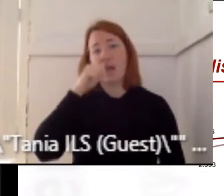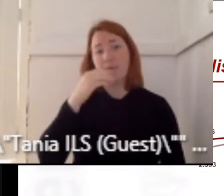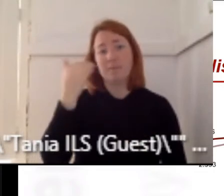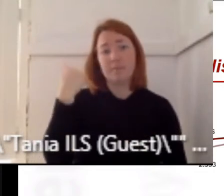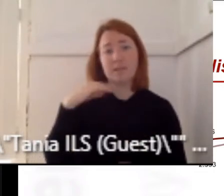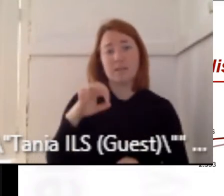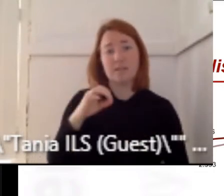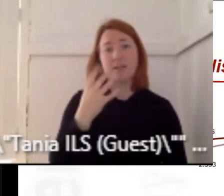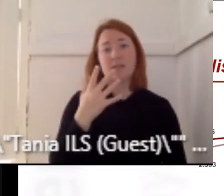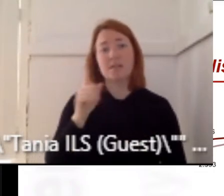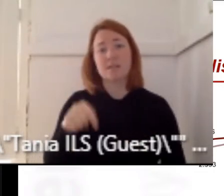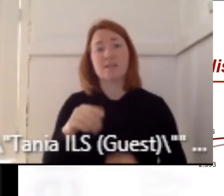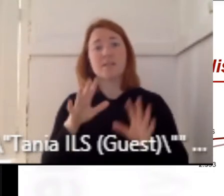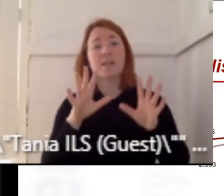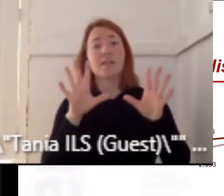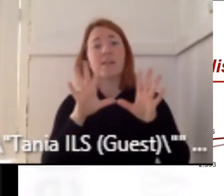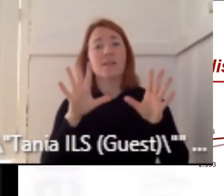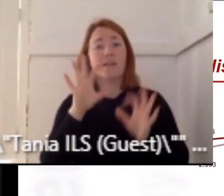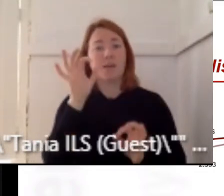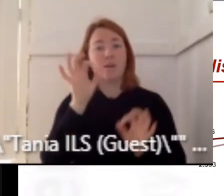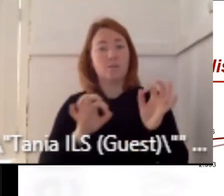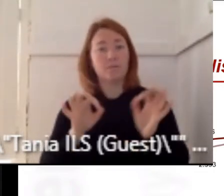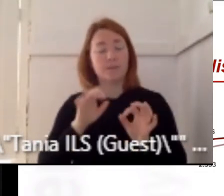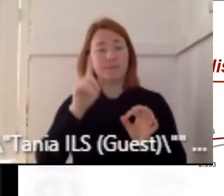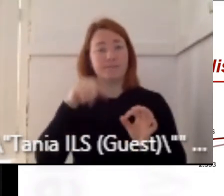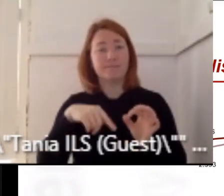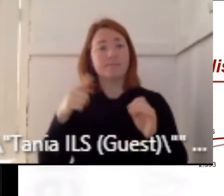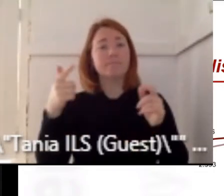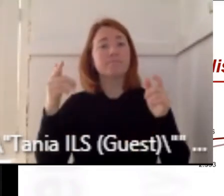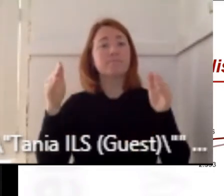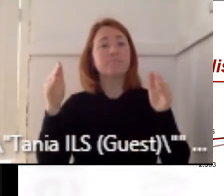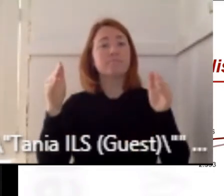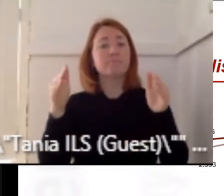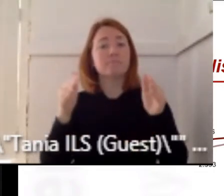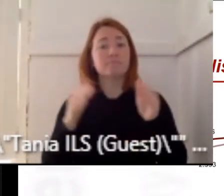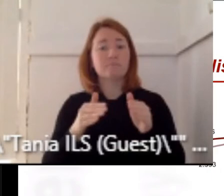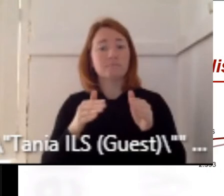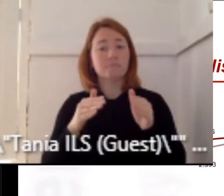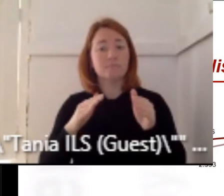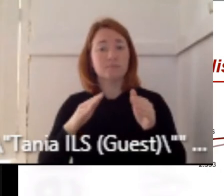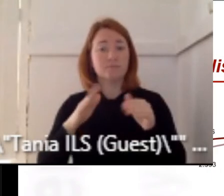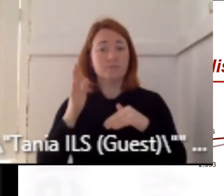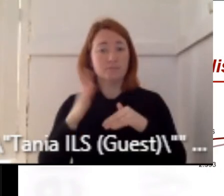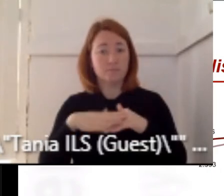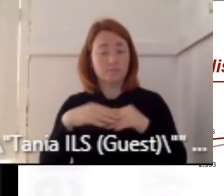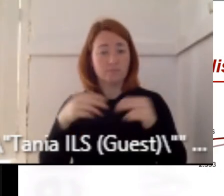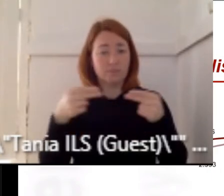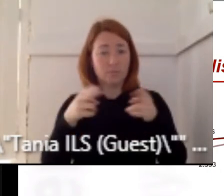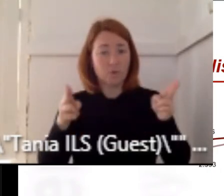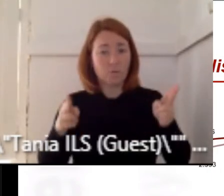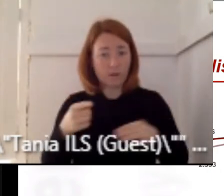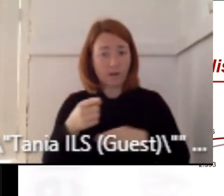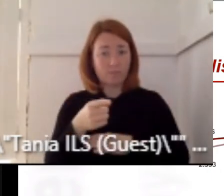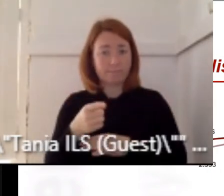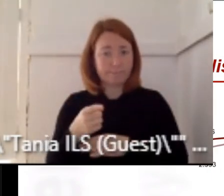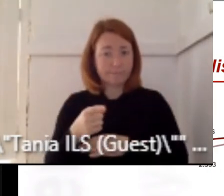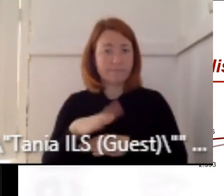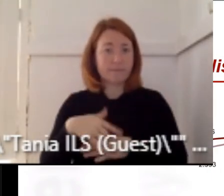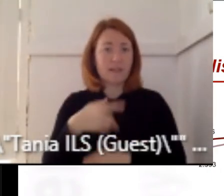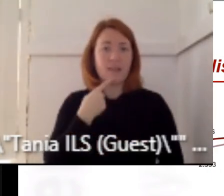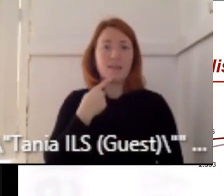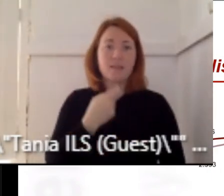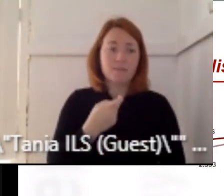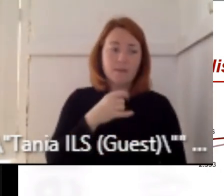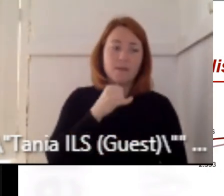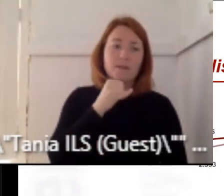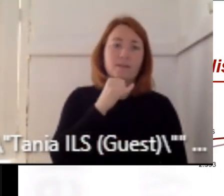5 i el 10% respectivament, i aquest lleuger descens probablement doncs, es va deure a aquest confinament obligatori que va dificultar doncs, l'accés de